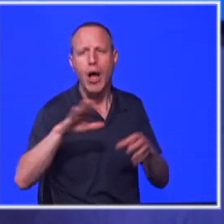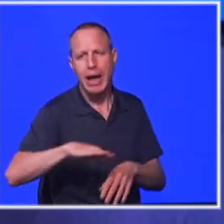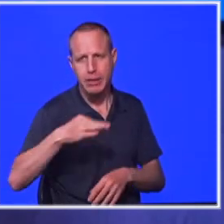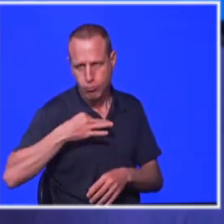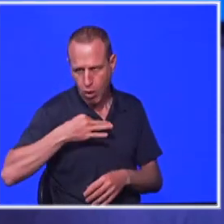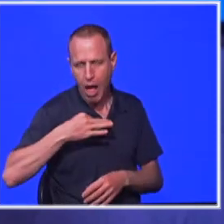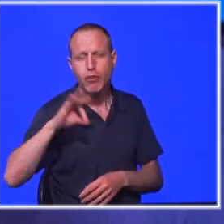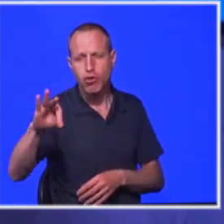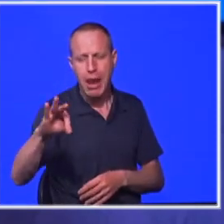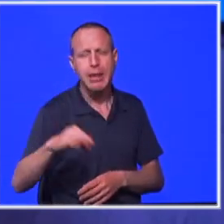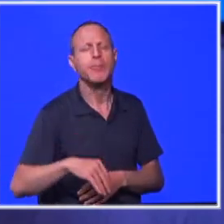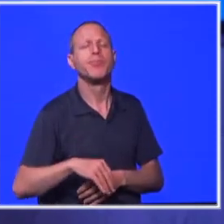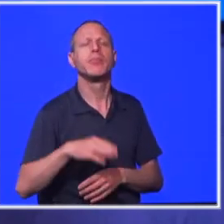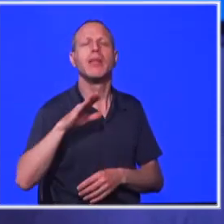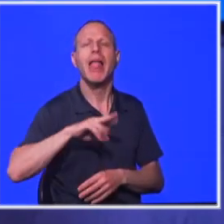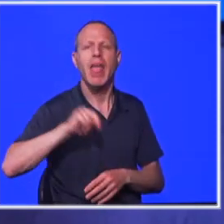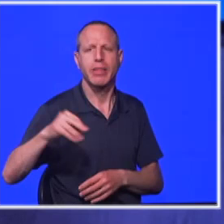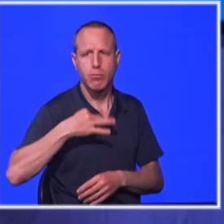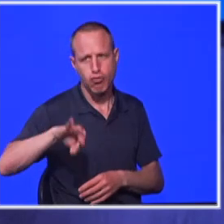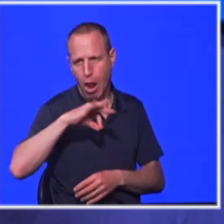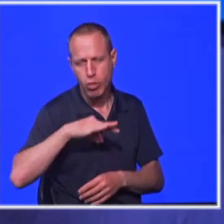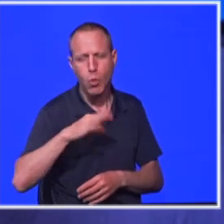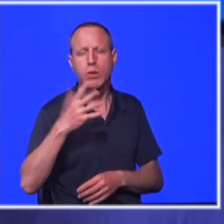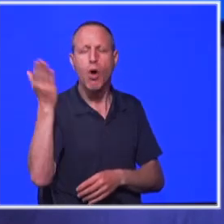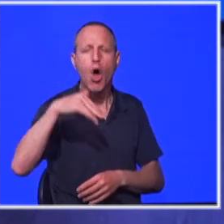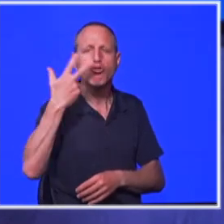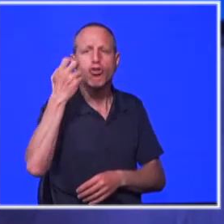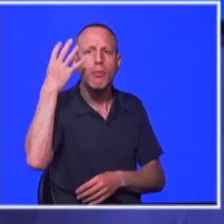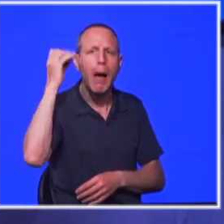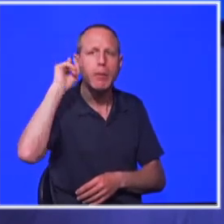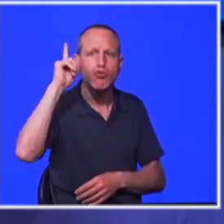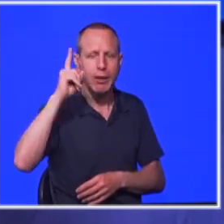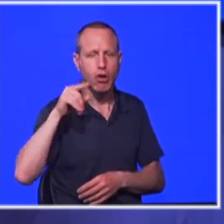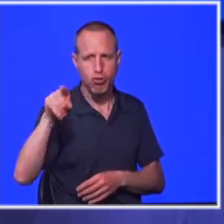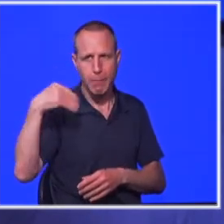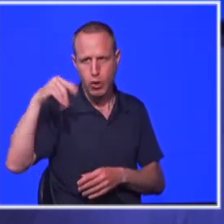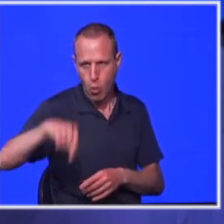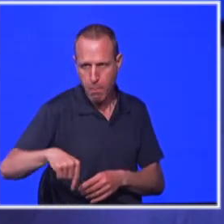הנכדים שלנו, האם בעוד 30 ו-40 שנה, כשהם יהיו פה, אנחנו